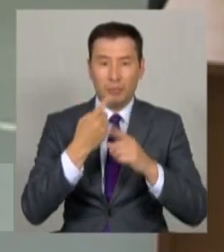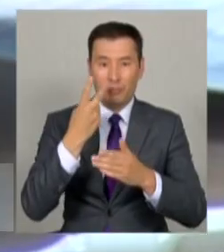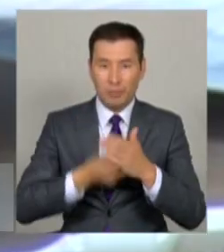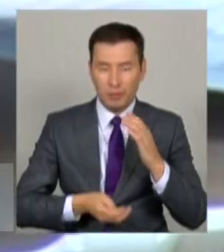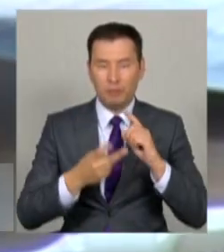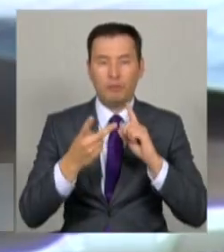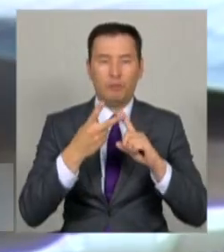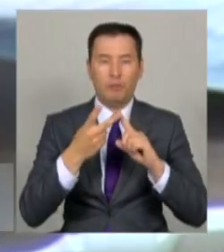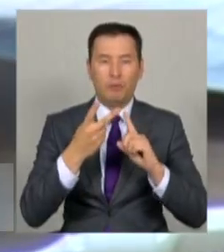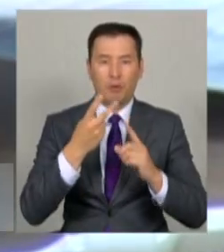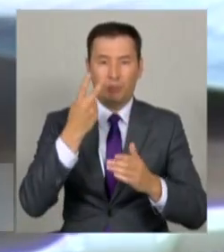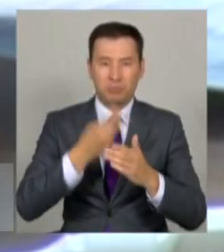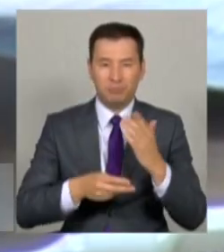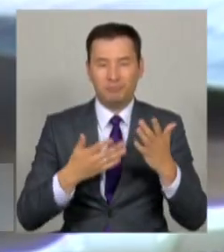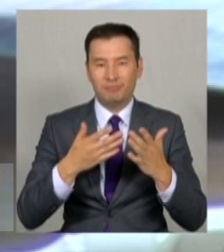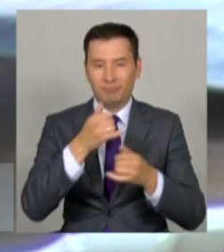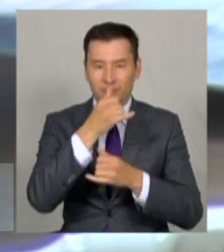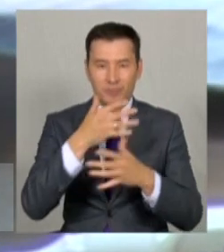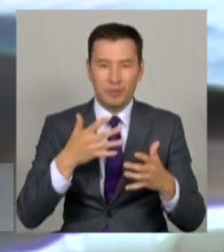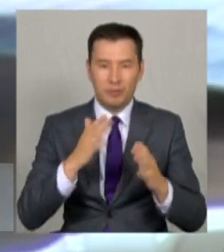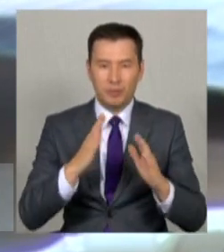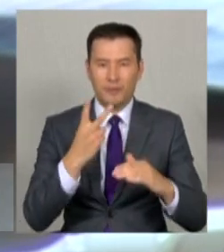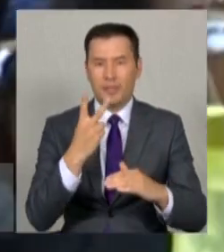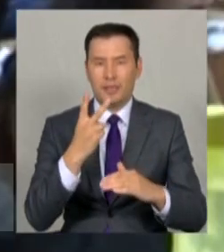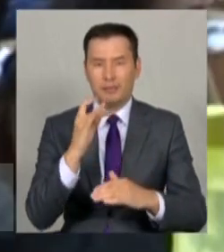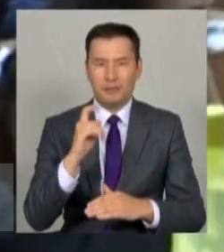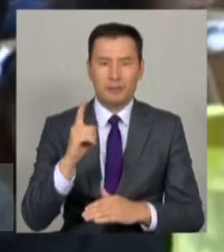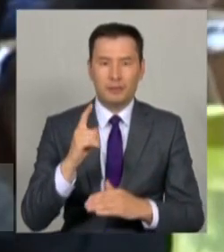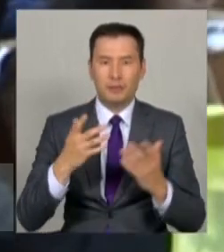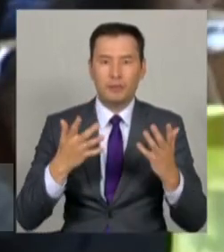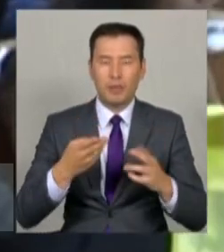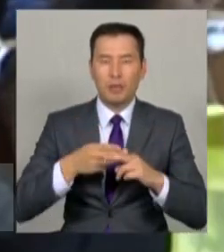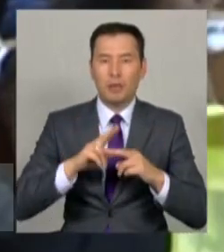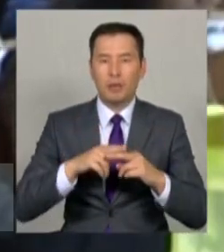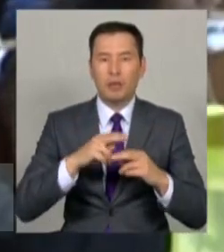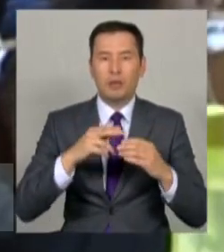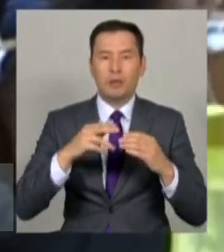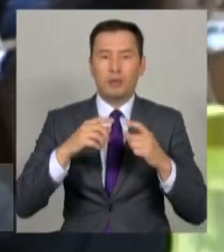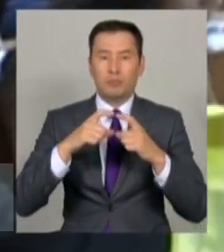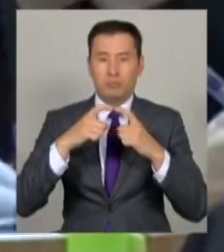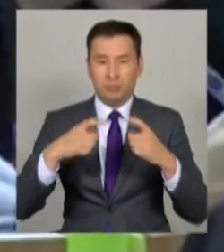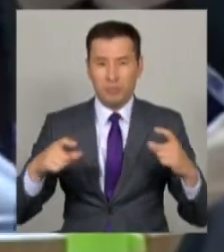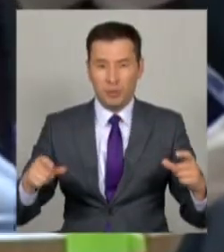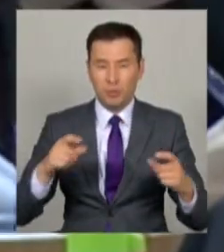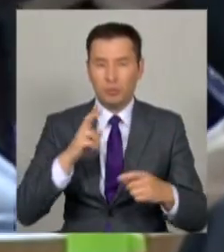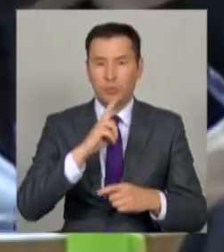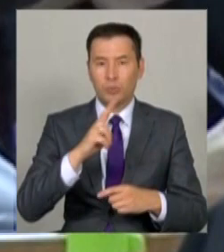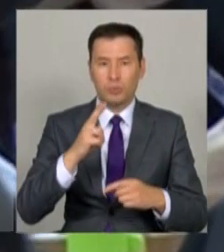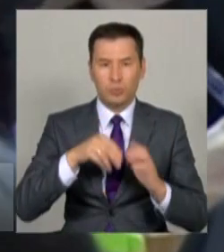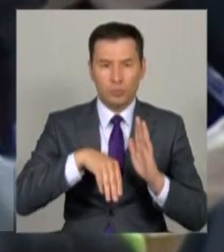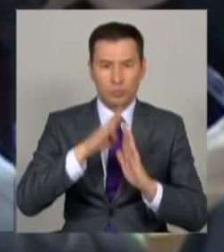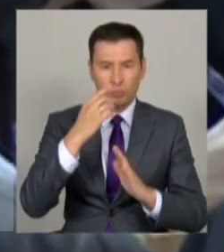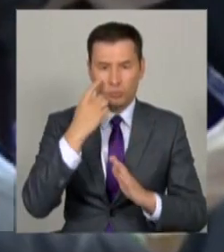не разрешается. На гранты высшие учебные учреждения будут претендовать те выпускники, кто набрал лучший результат. По